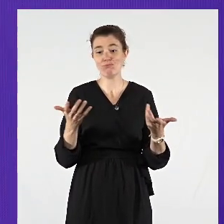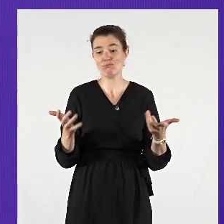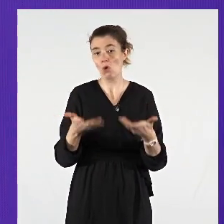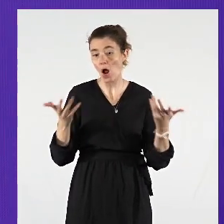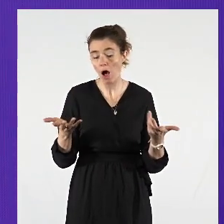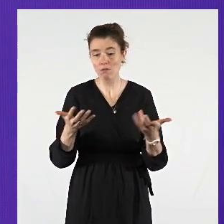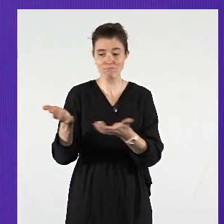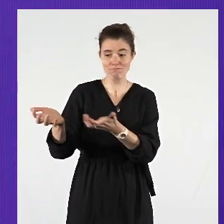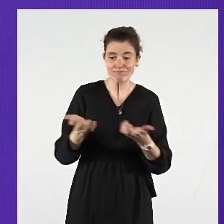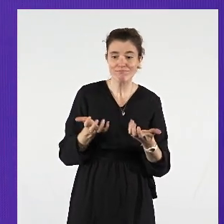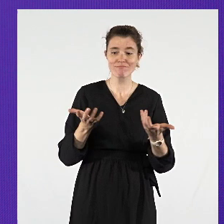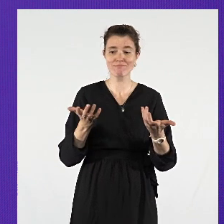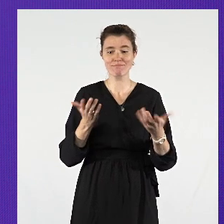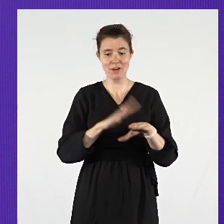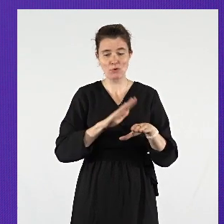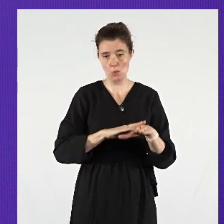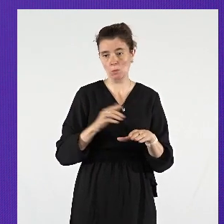l'attractivité et de la prévention.